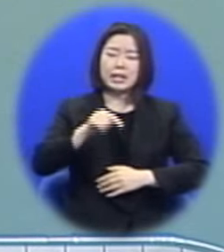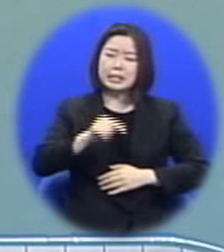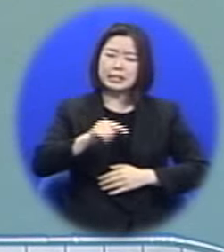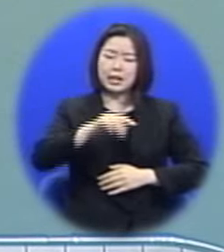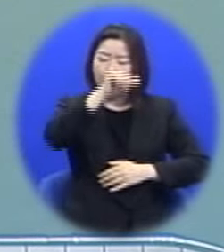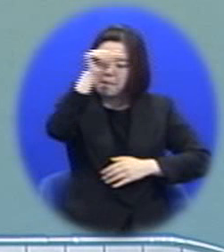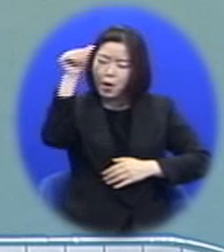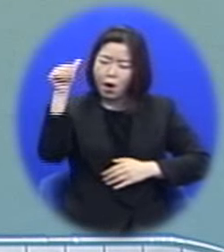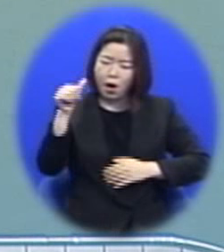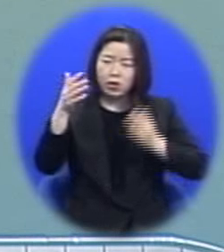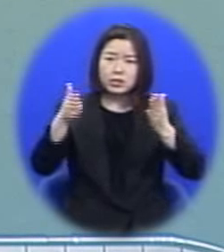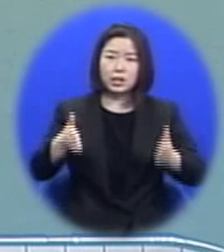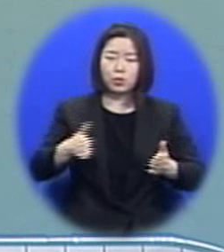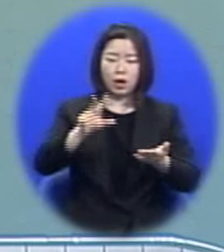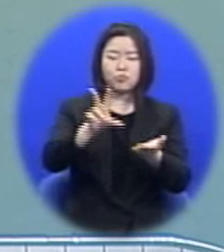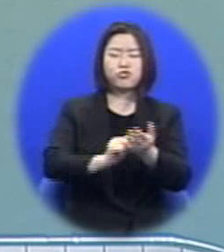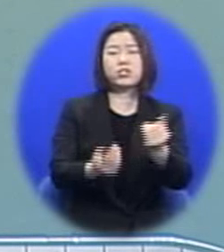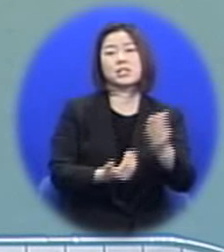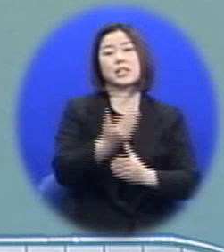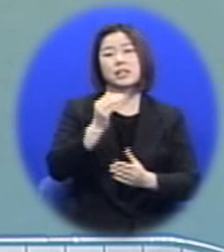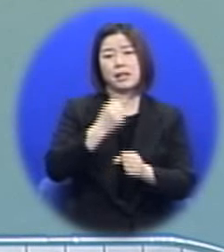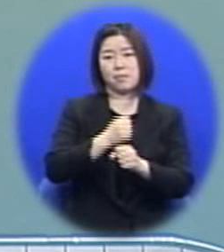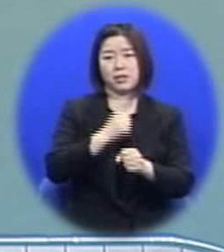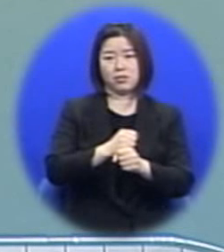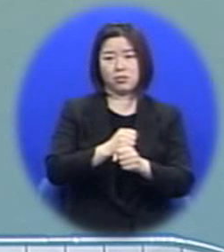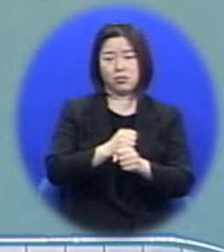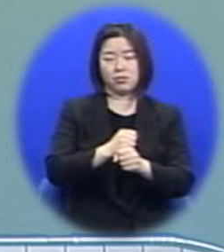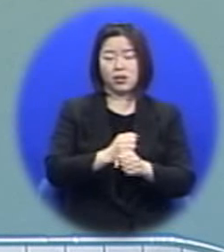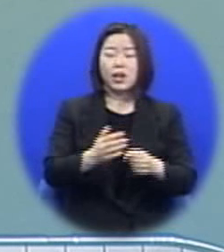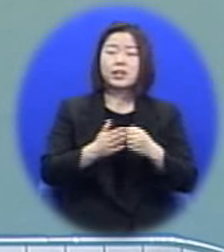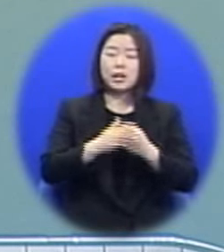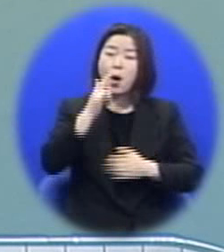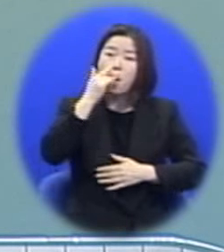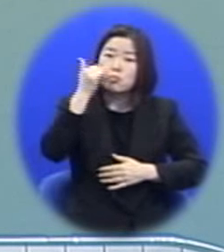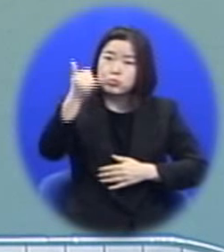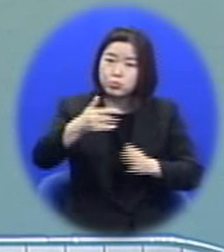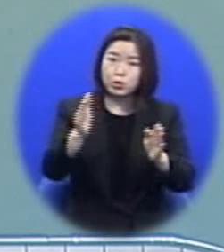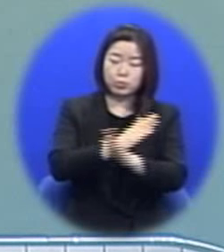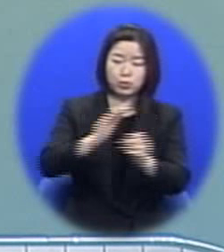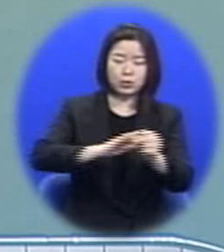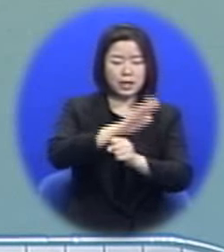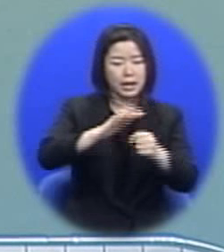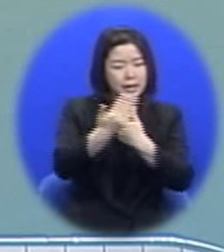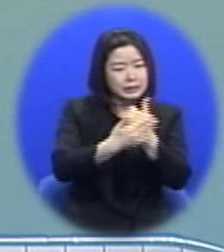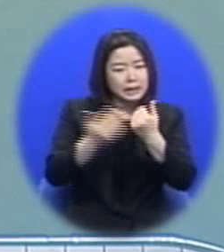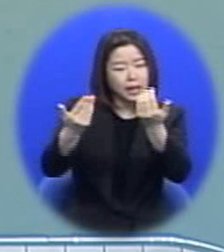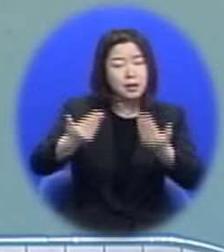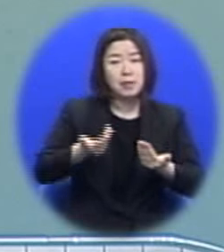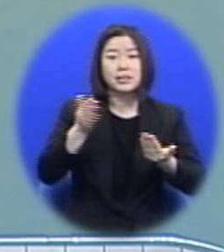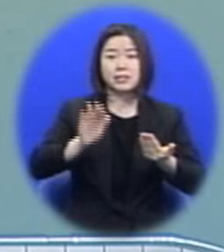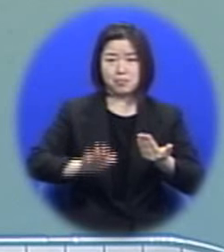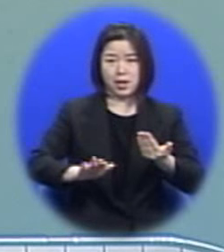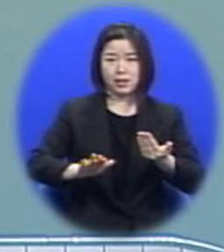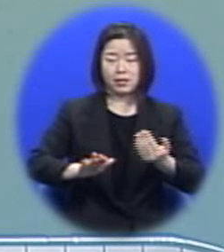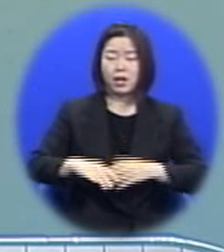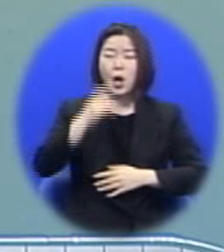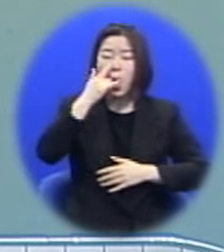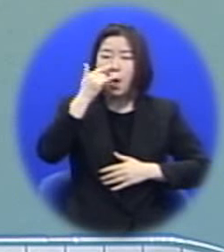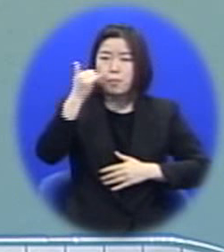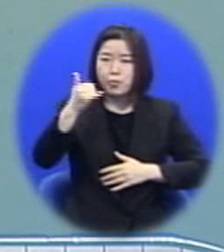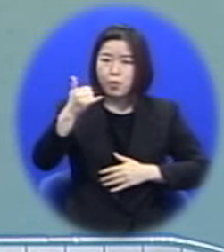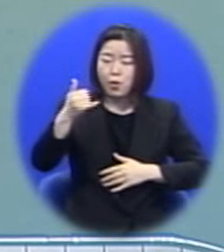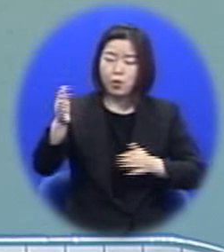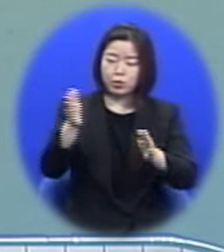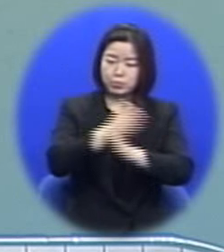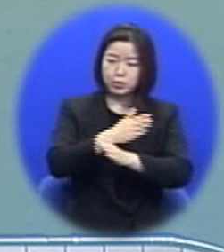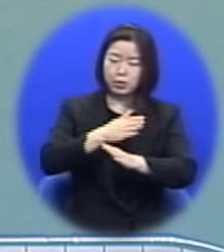됩니다. 그래서 참 부모로부터 사랑도 받고 은혜도 받으면서도 부모에게 마음에 상처를